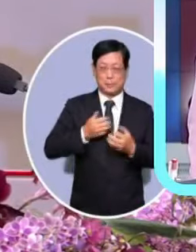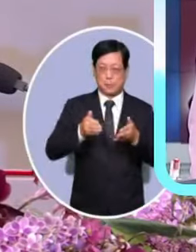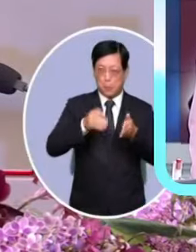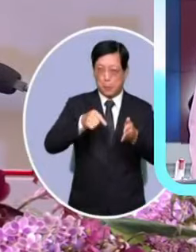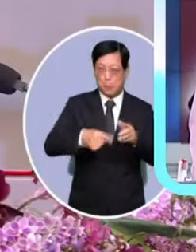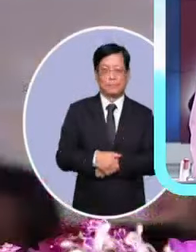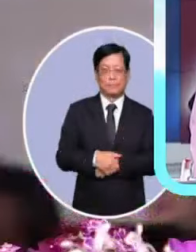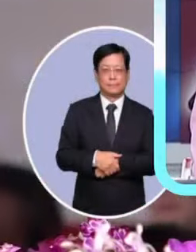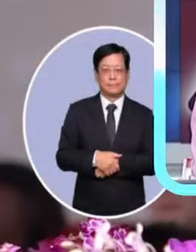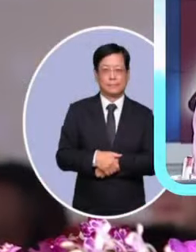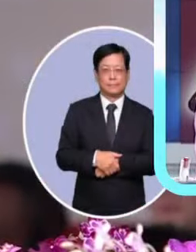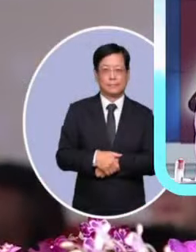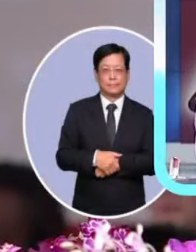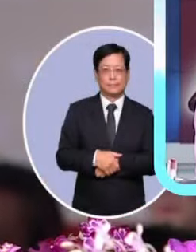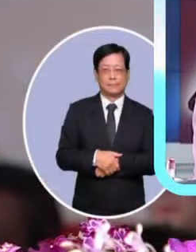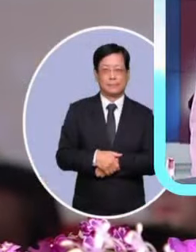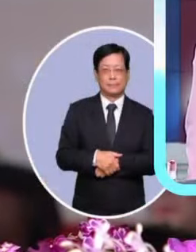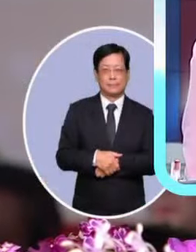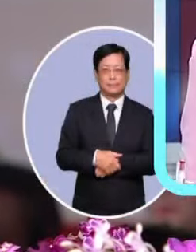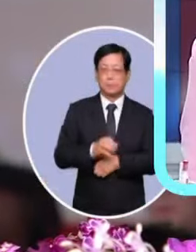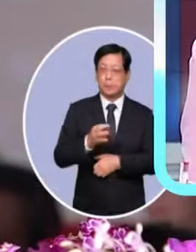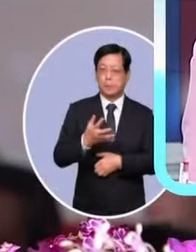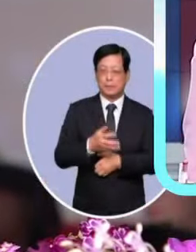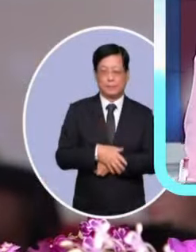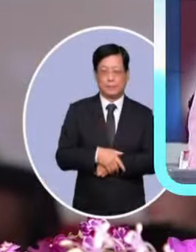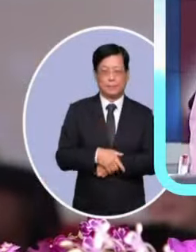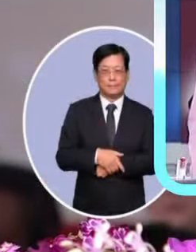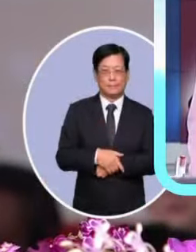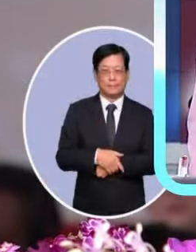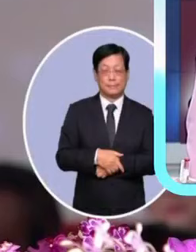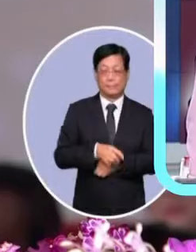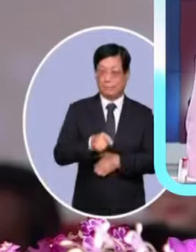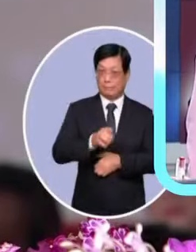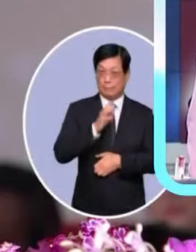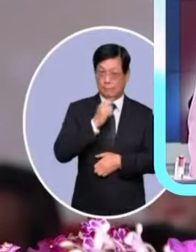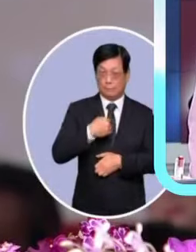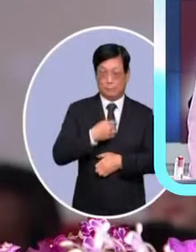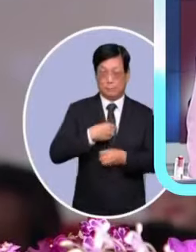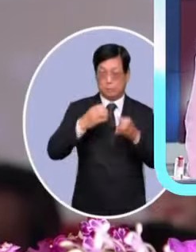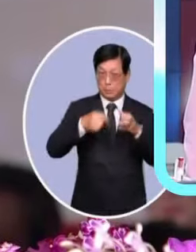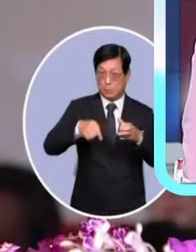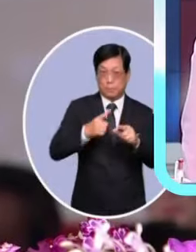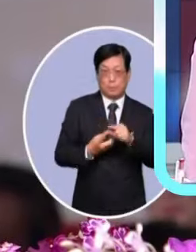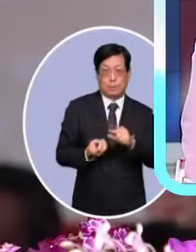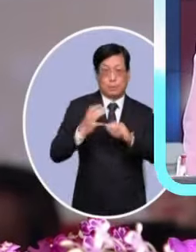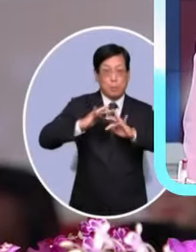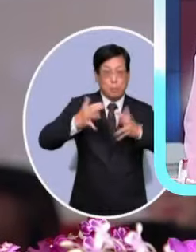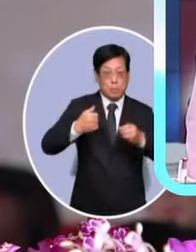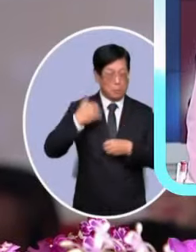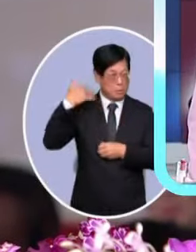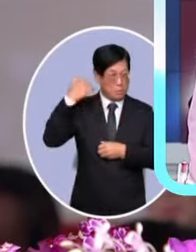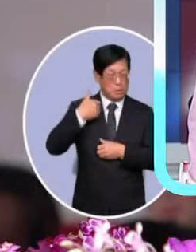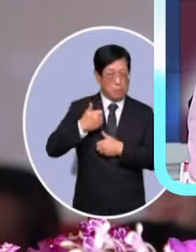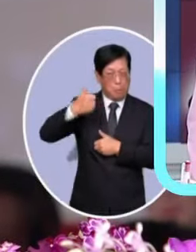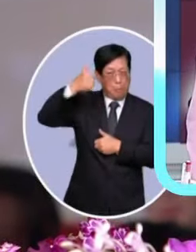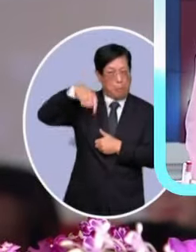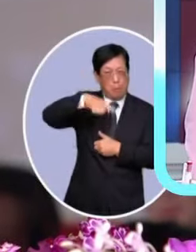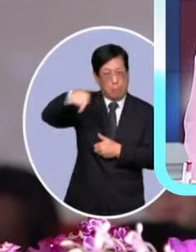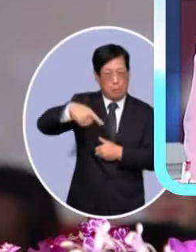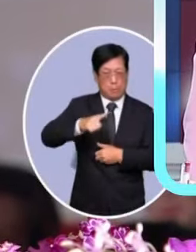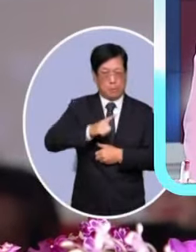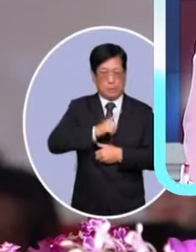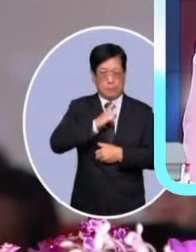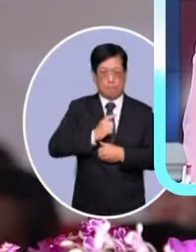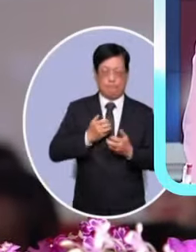党，就承诺民进党明年不会介入罢免嘛。那朝野好好来做事嘛。那你为什么不讲这